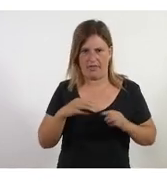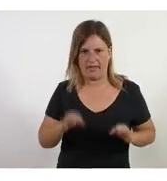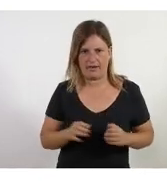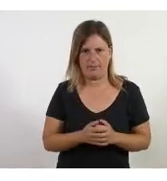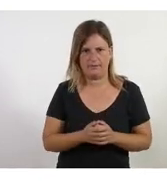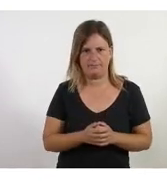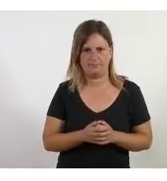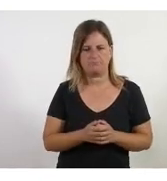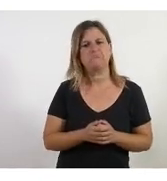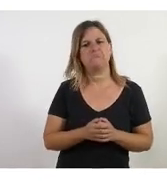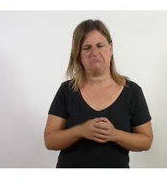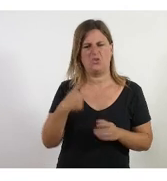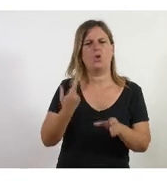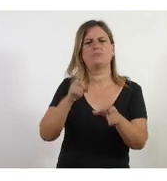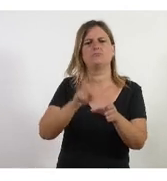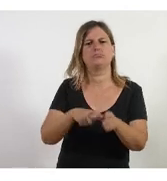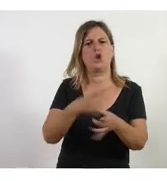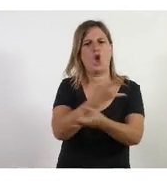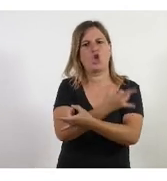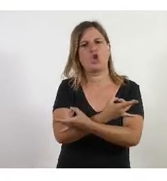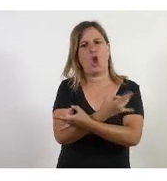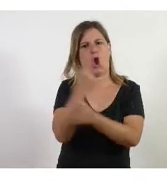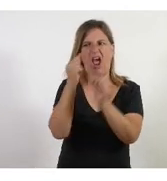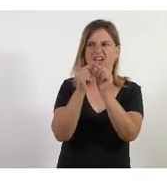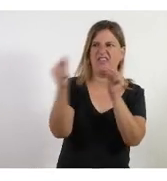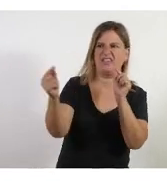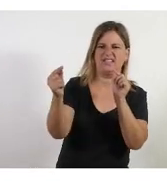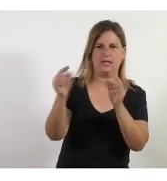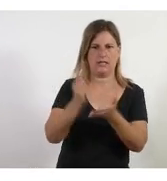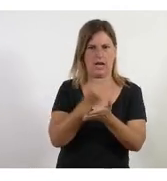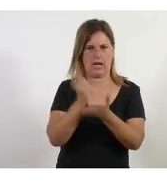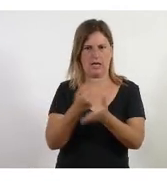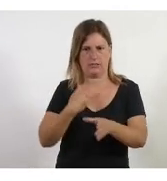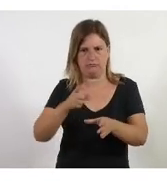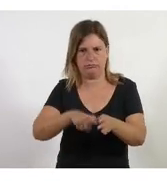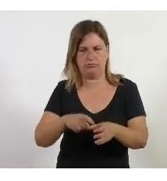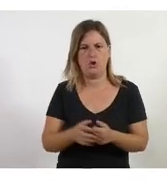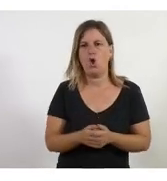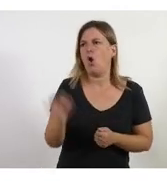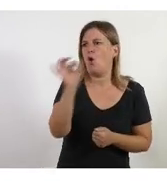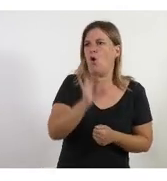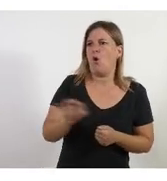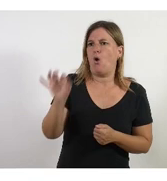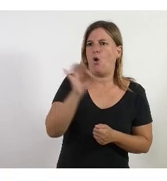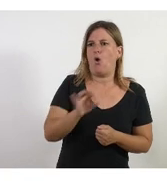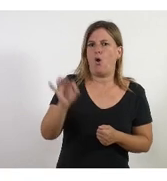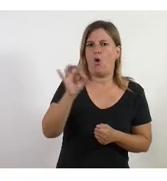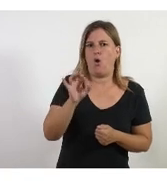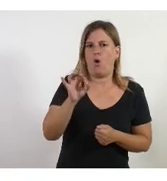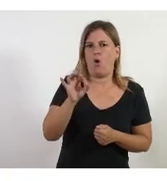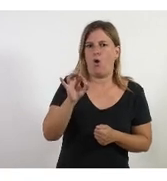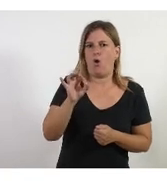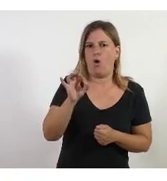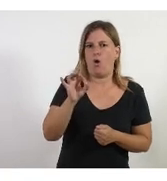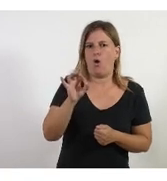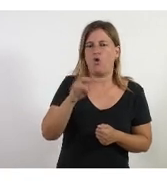Em donaré d'alta en una classe de ioga online. O deixaré de posar-me 3 cullerades de sucre al